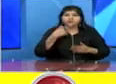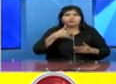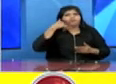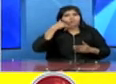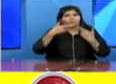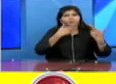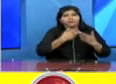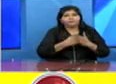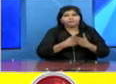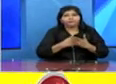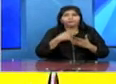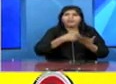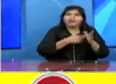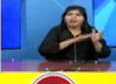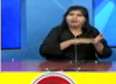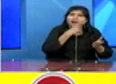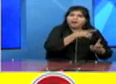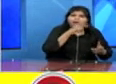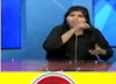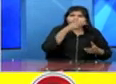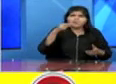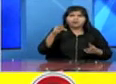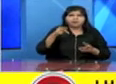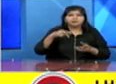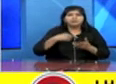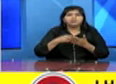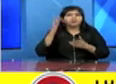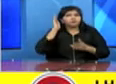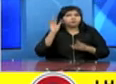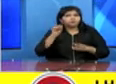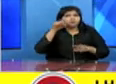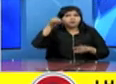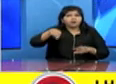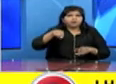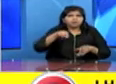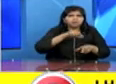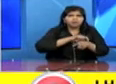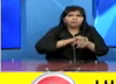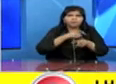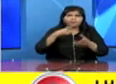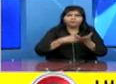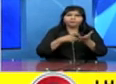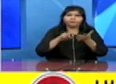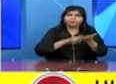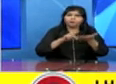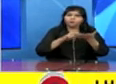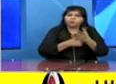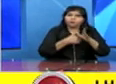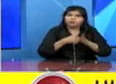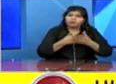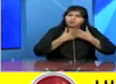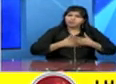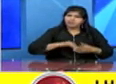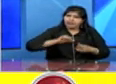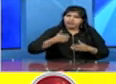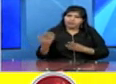जी। हाँ राम, नमस्ते। नमस्ते नमस्ते। मैंने सुना कि आप कोरोना वायरस के इस गंभीर संकट से बाहर निकले